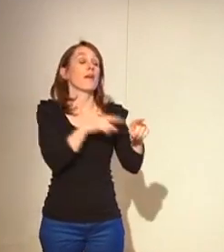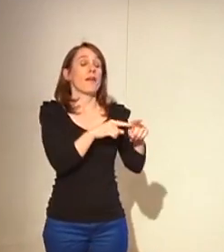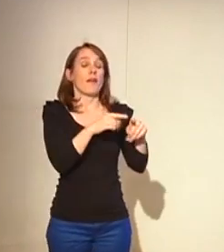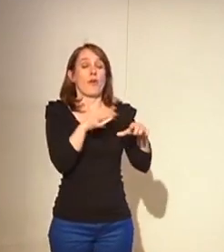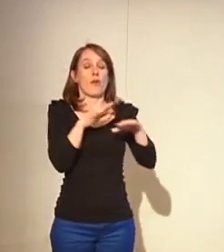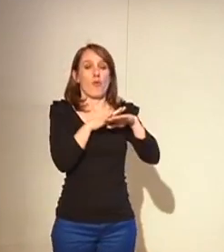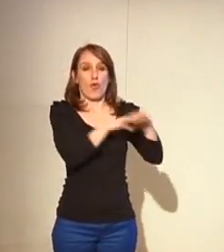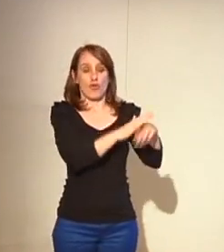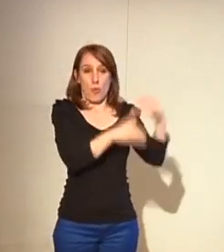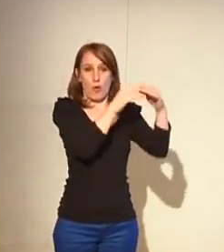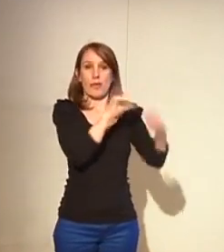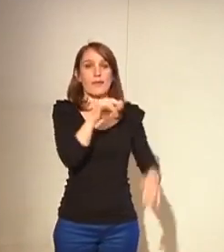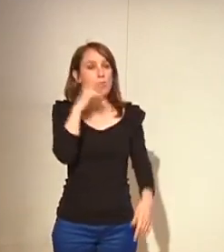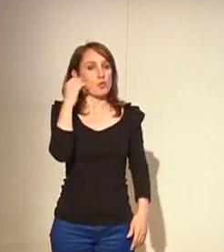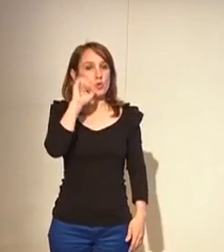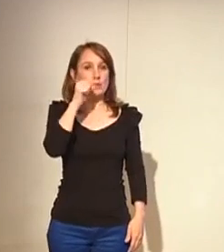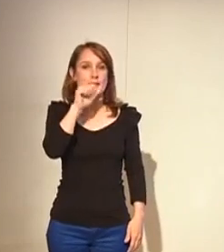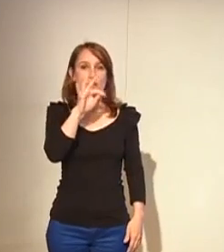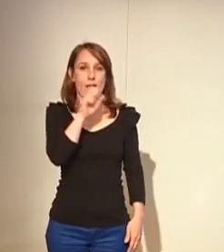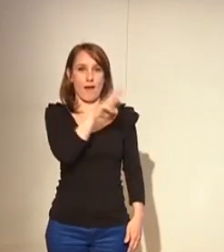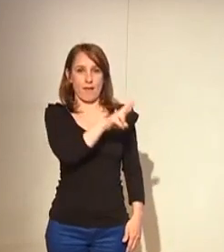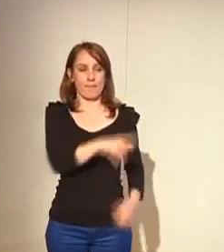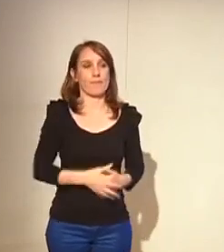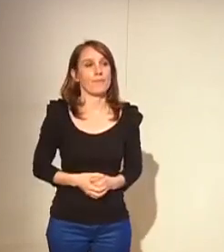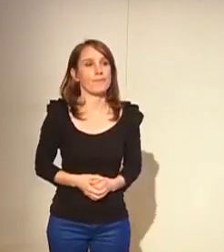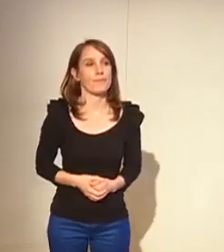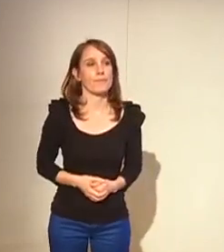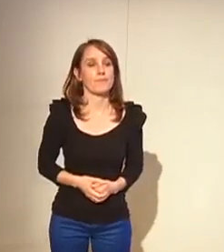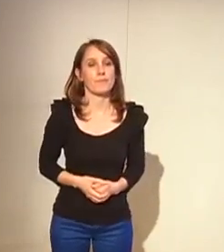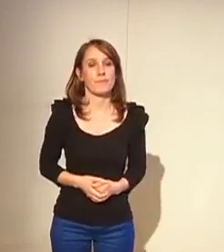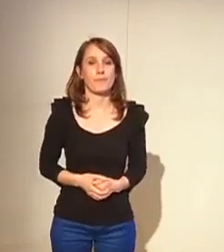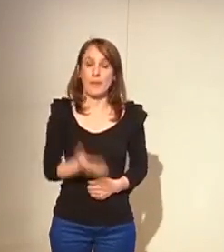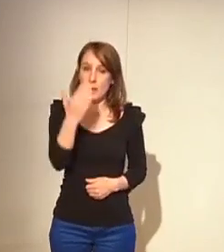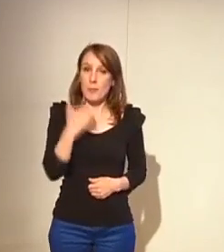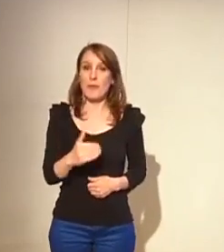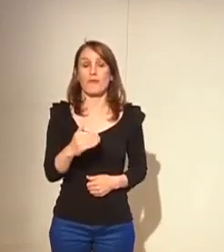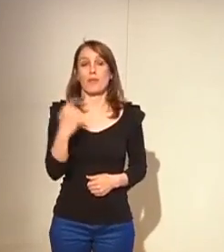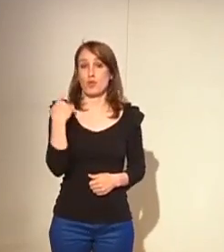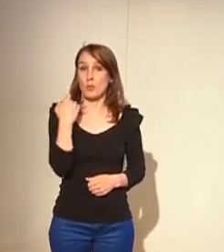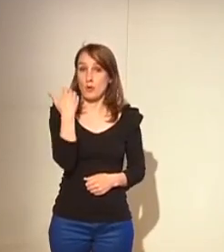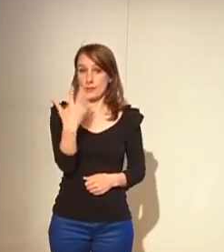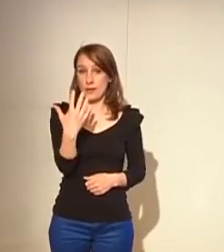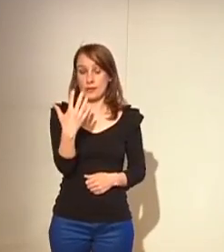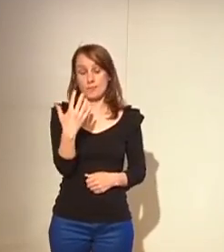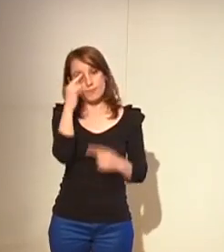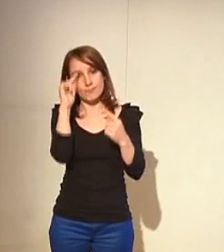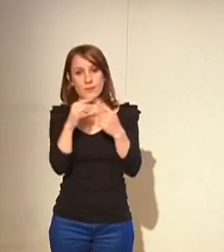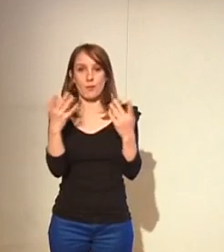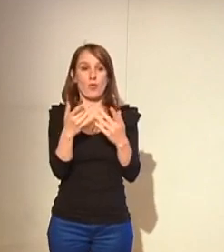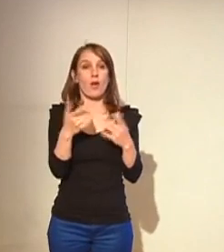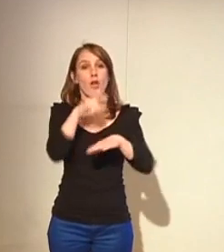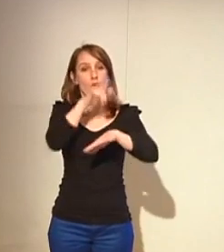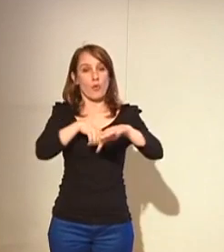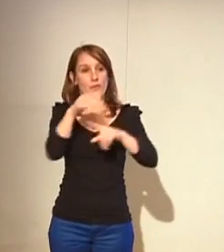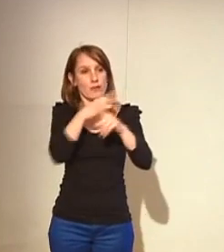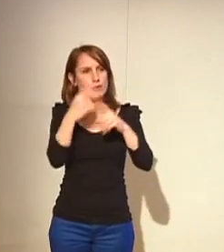pouvons passer à la délibération numéro 5 sur le comité social du personnel de la